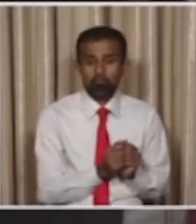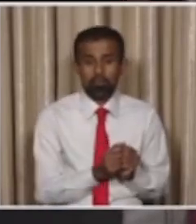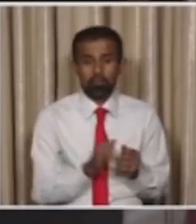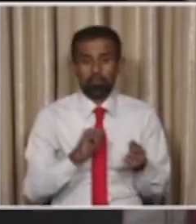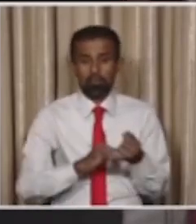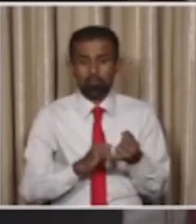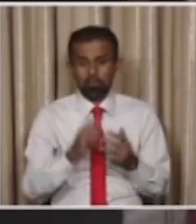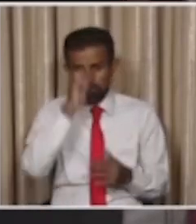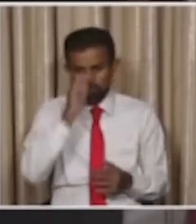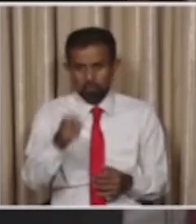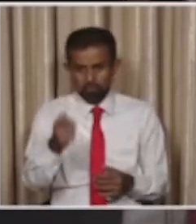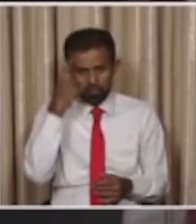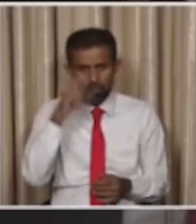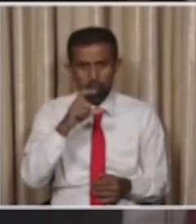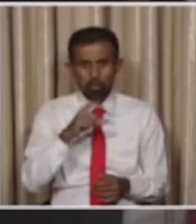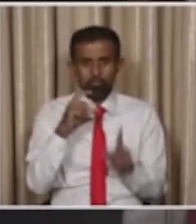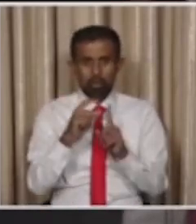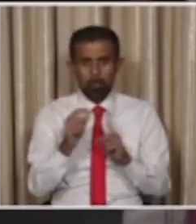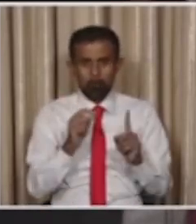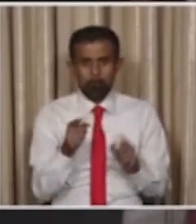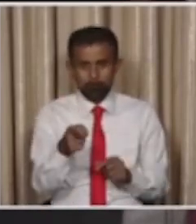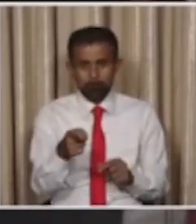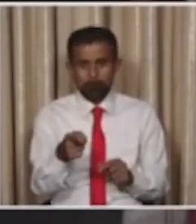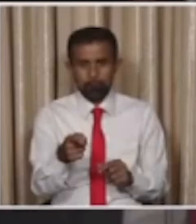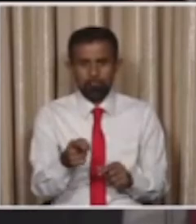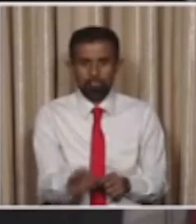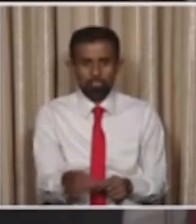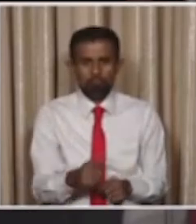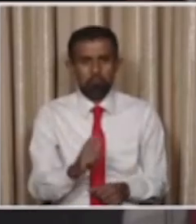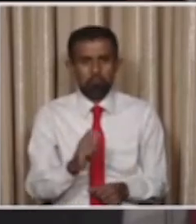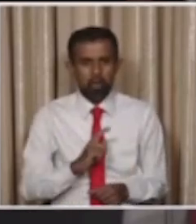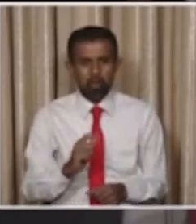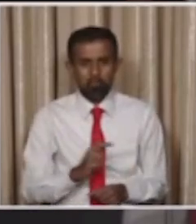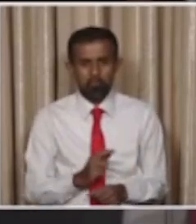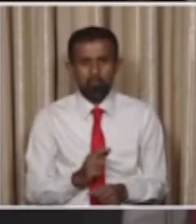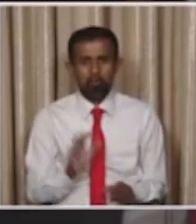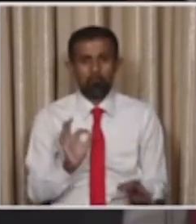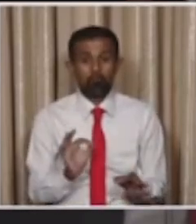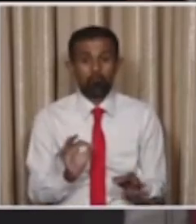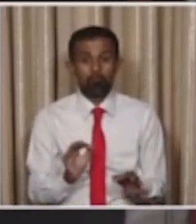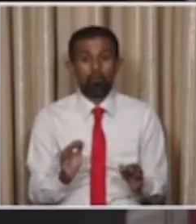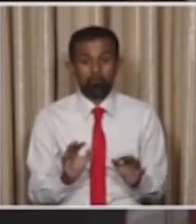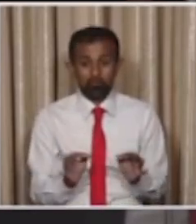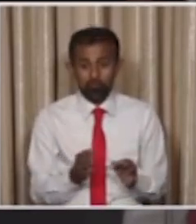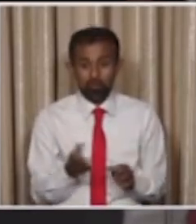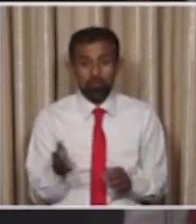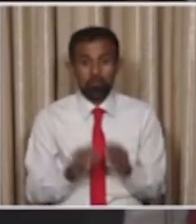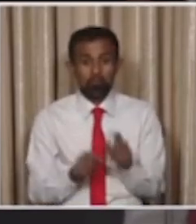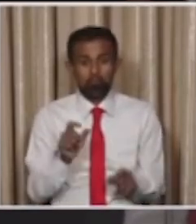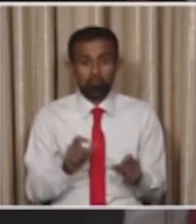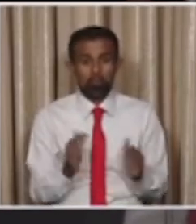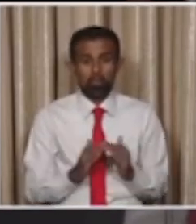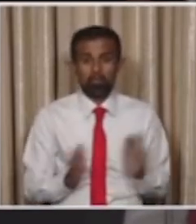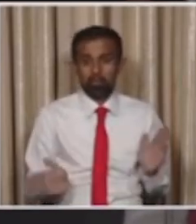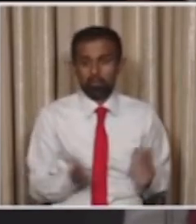ප්‍රේමජාන්ත ඇමතිතුමා දන්නවා මේ කොළඹ දිස්ත්‍රික්කයේ මන්ත්‍රීවරයෙක් විදියට දවසේ ආදායම ලබන වතු නිවාසවල ජනතාව ඉන්නේ. ඉතින් ඒ අය ගෙදර